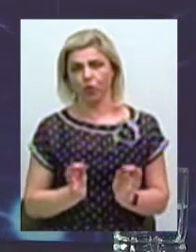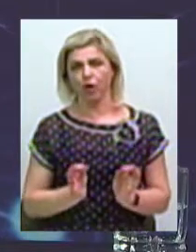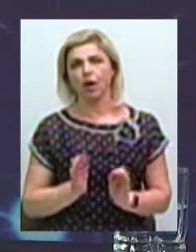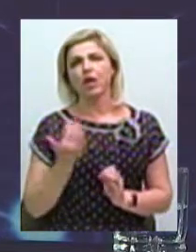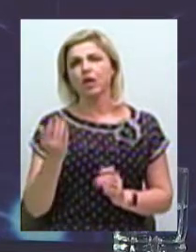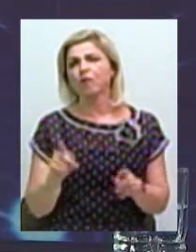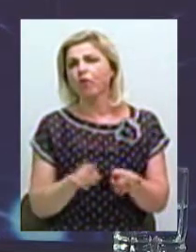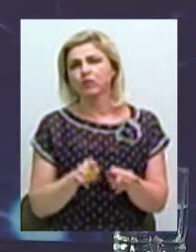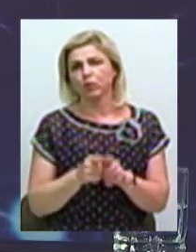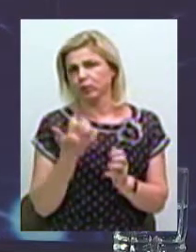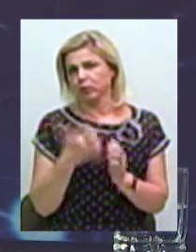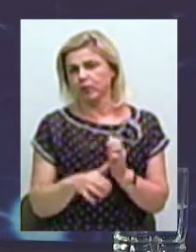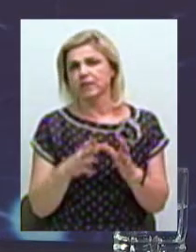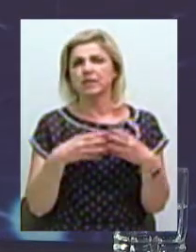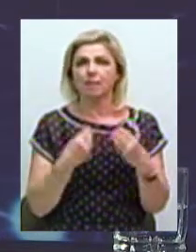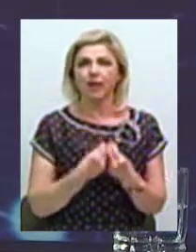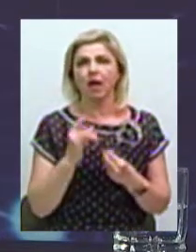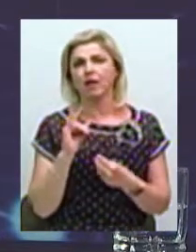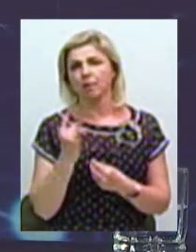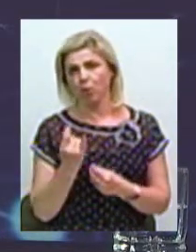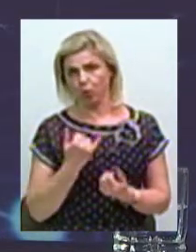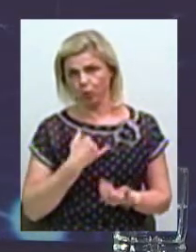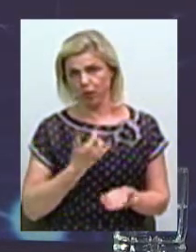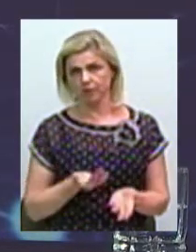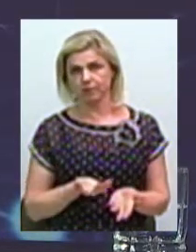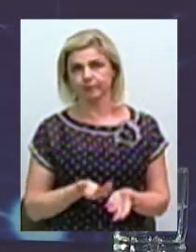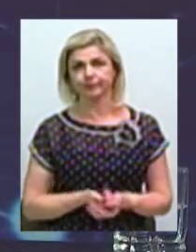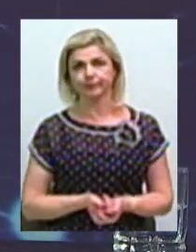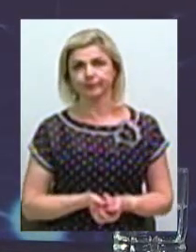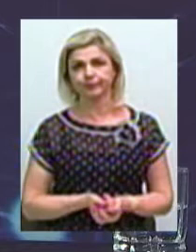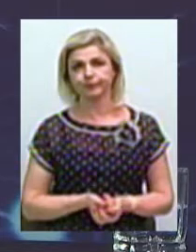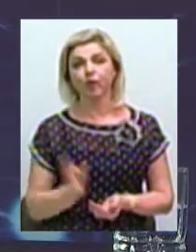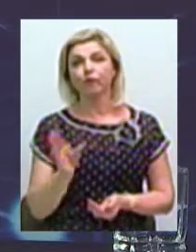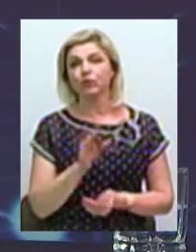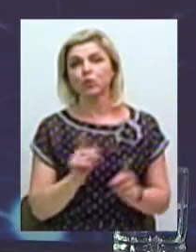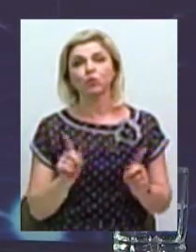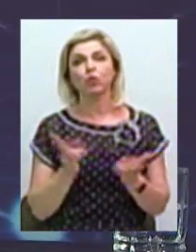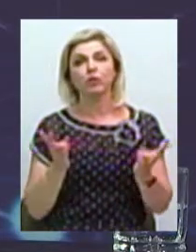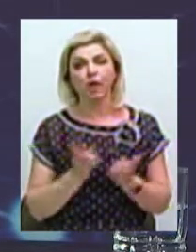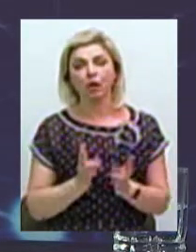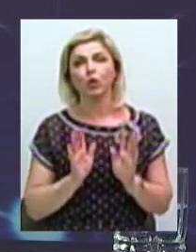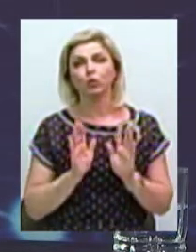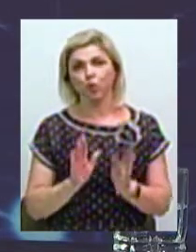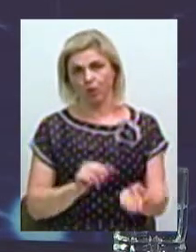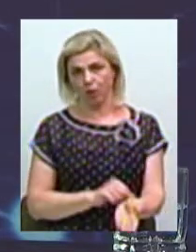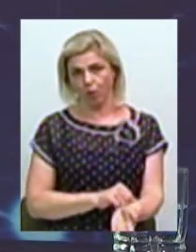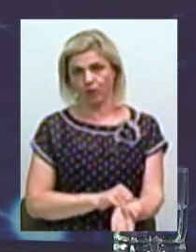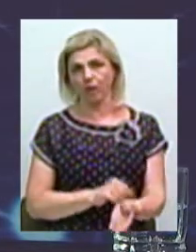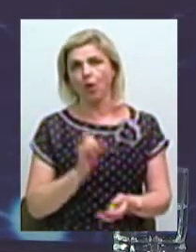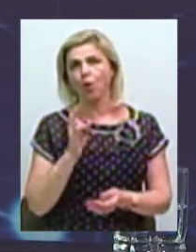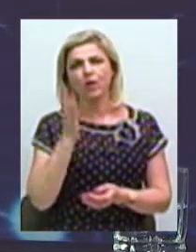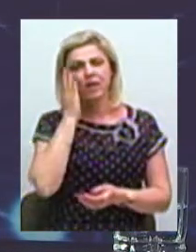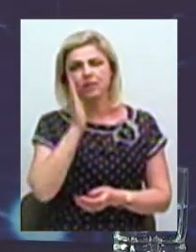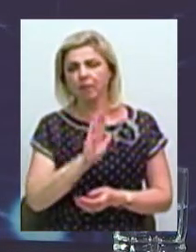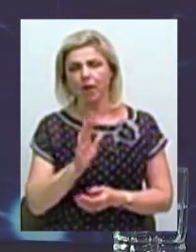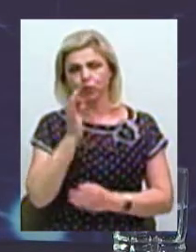было все равно, там, семья, ребенок у нас, и как бы все, что надо было, это только наркотик. Он не спал